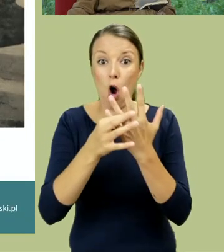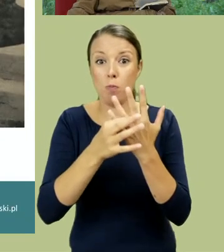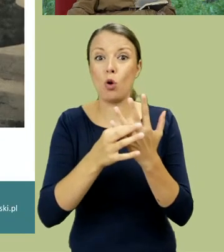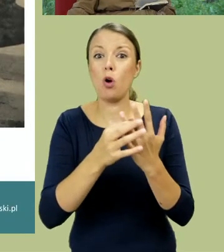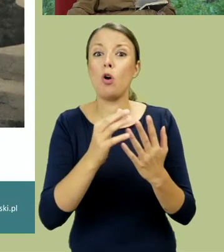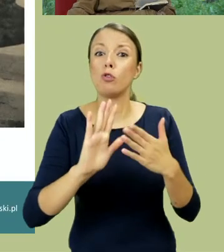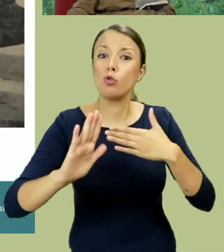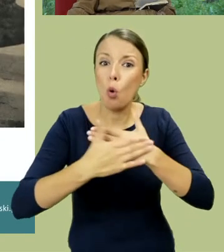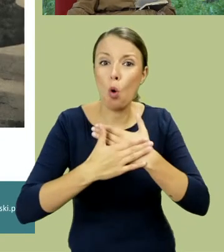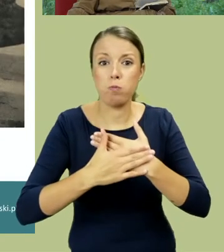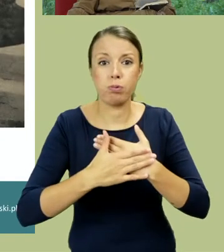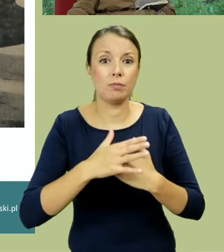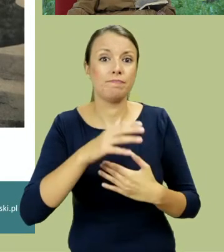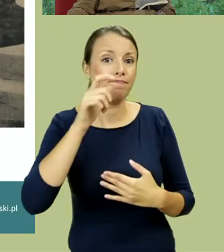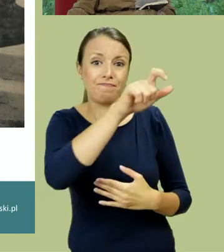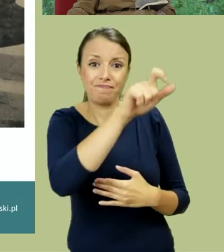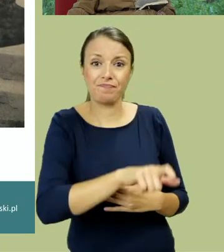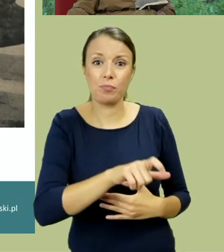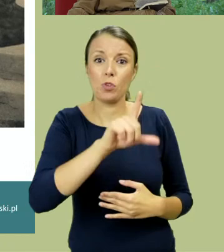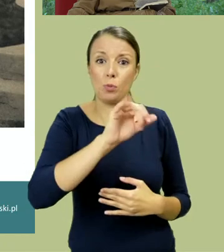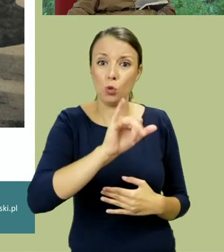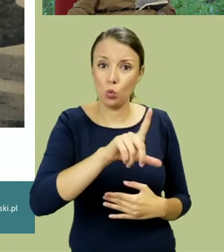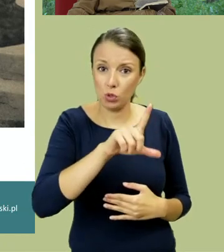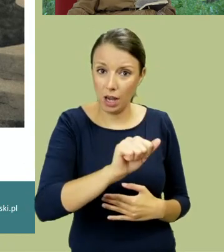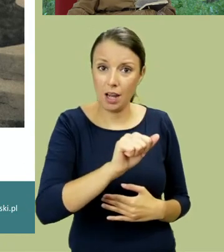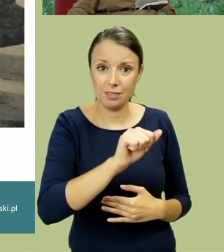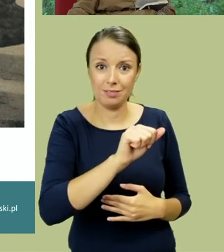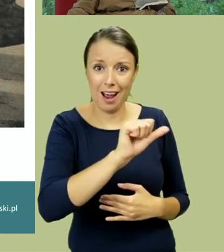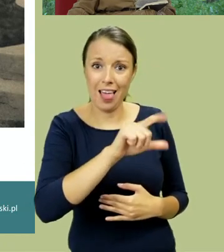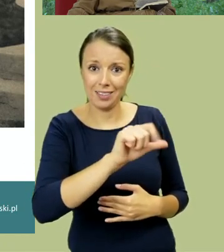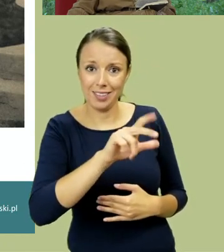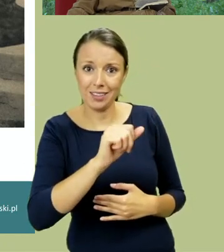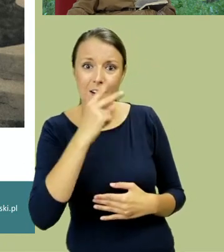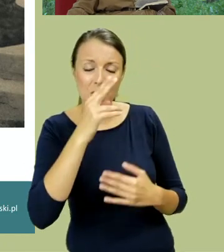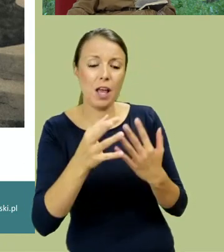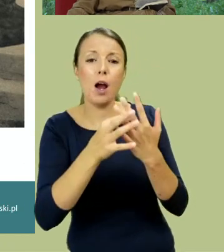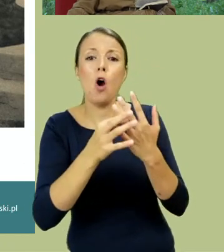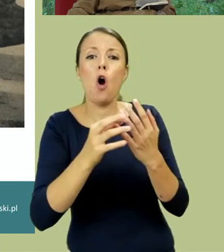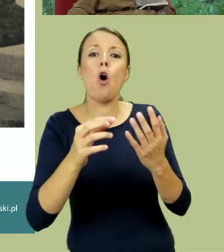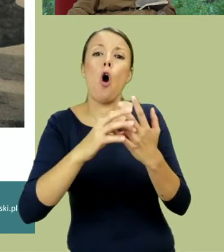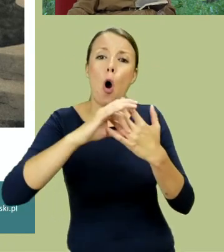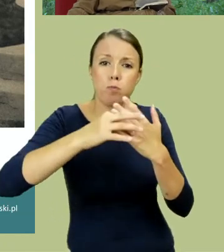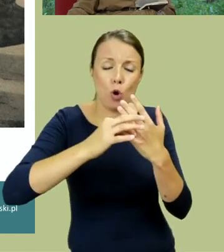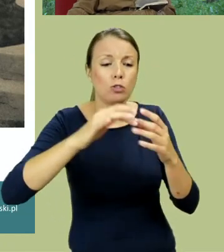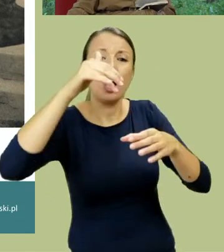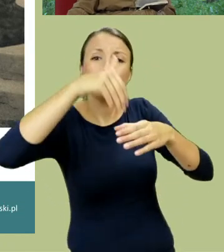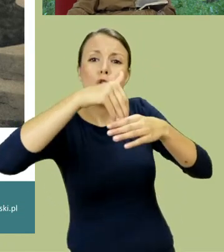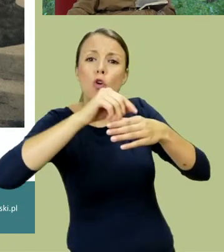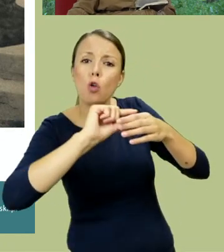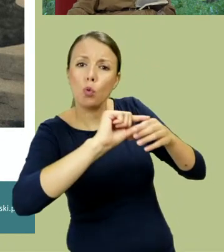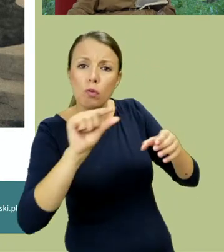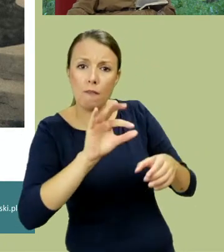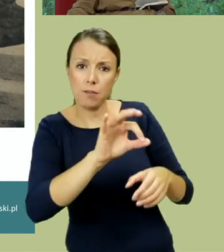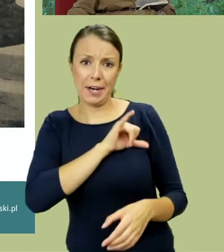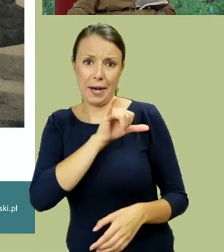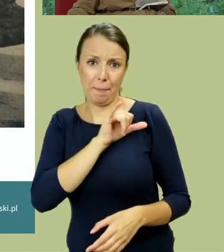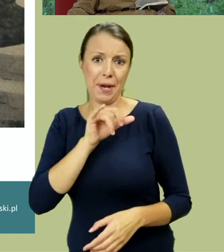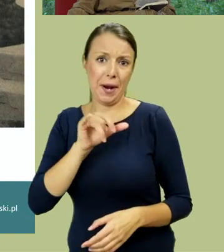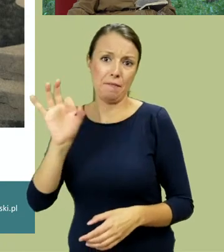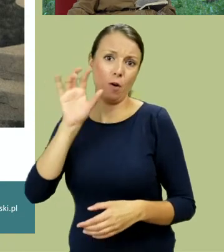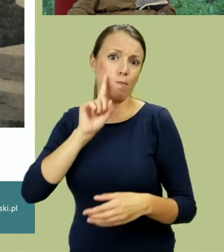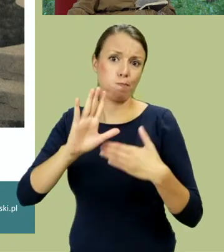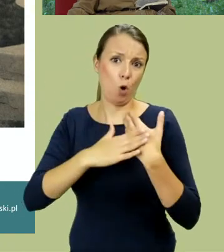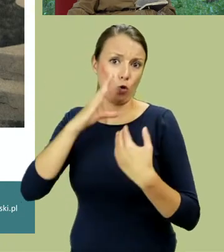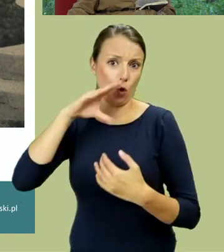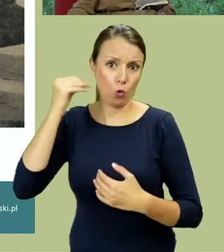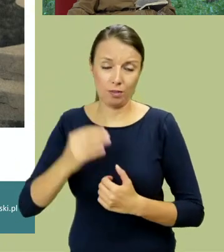Aleksandry Piłsudskiej. Wewnątrz wygrawerowane jest imię Józef. A od drugiej strony, której no niestety na zdjęciu nie udało